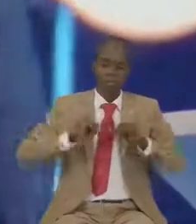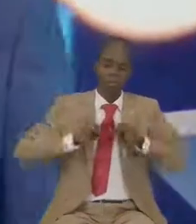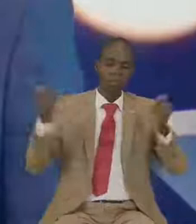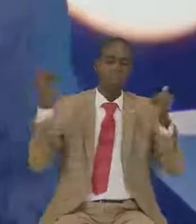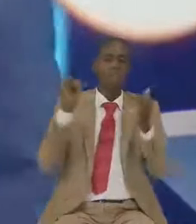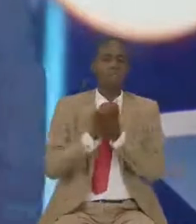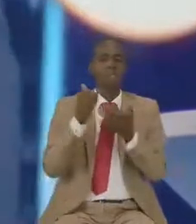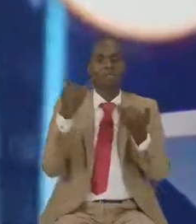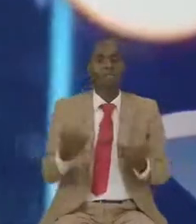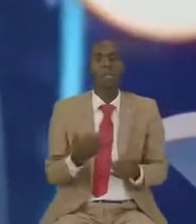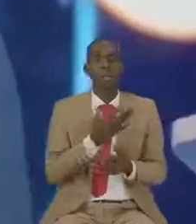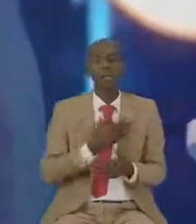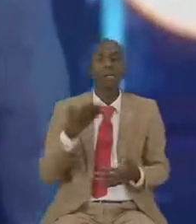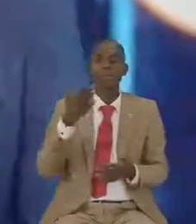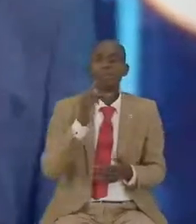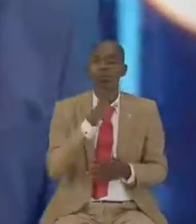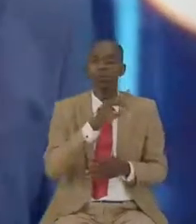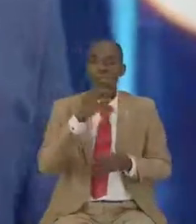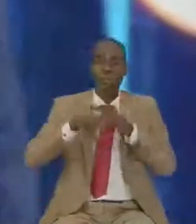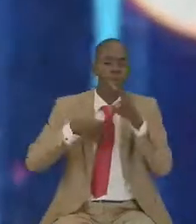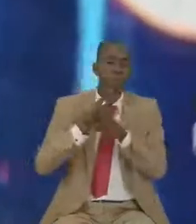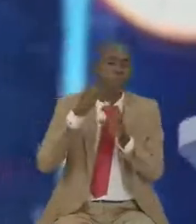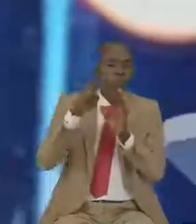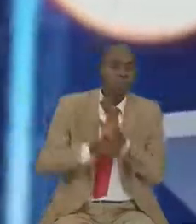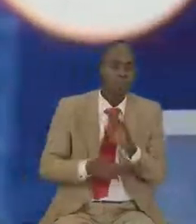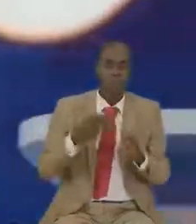maintenant. Mais je renonce à cela.